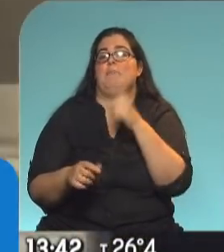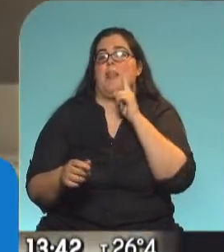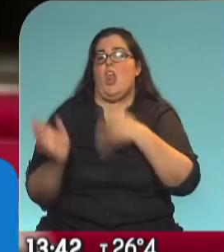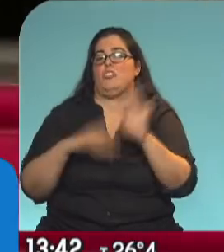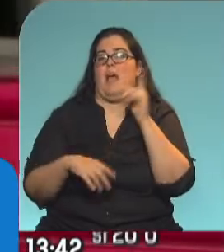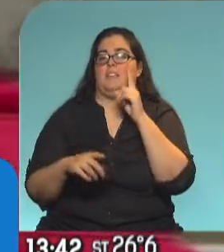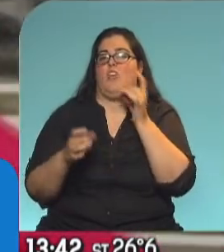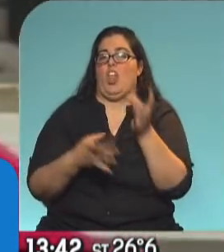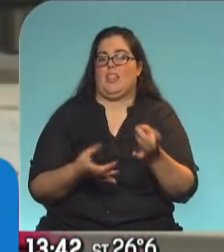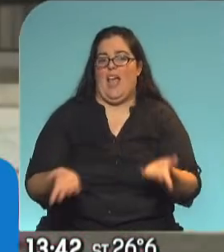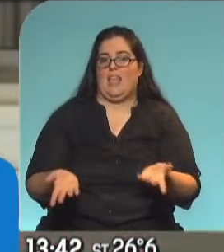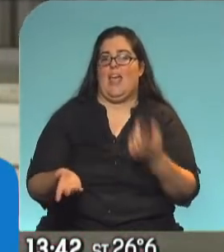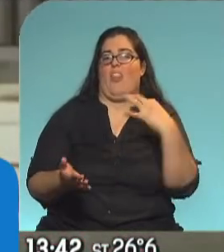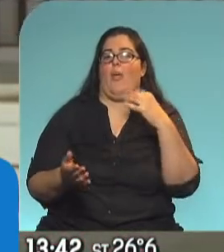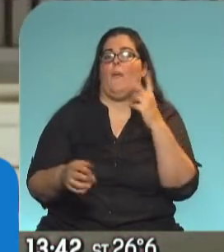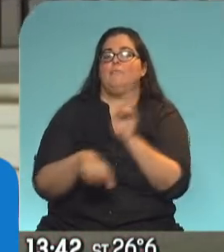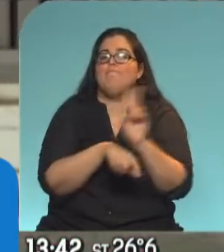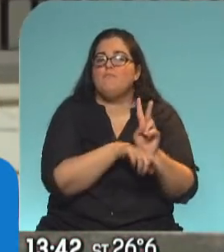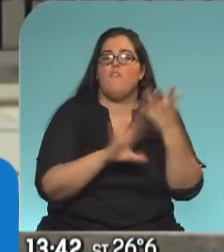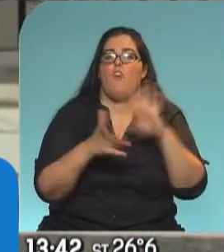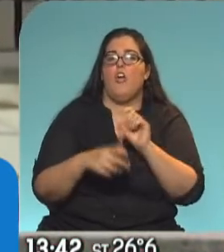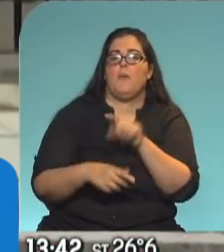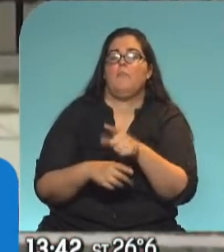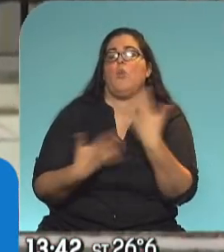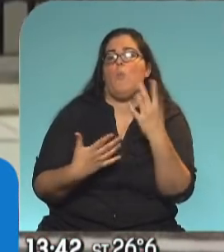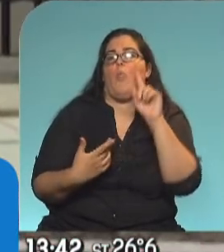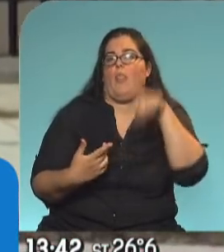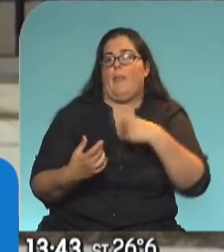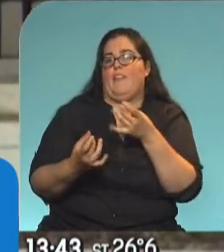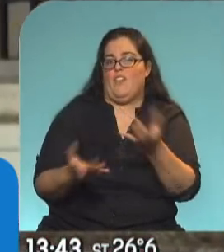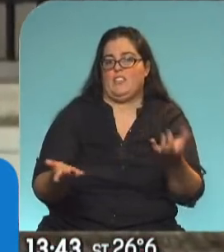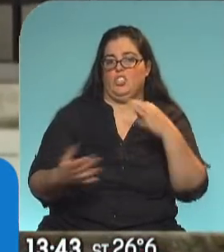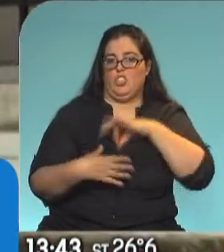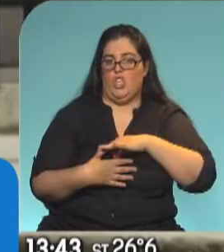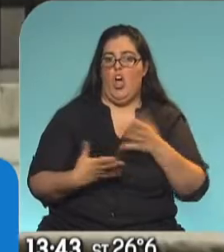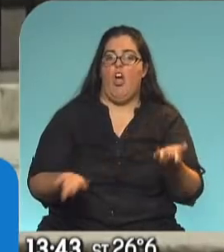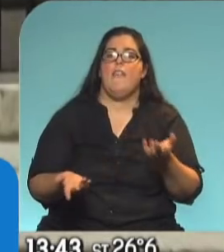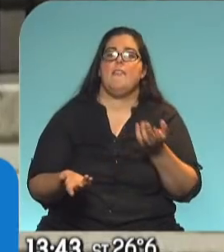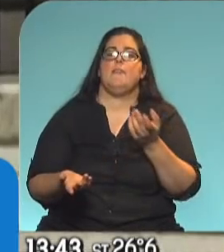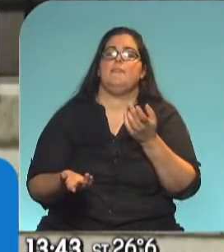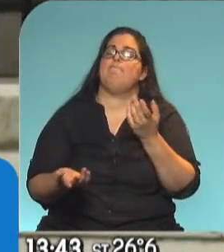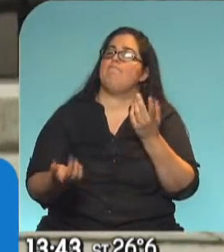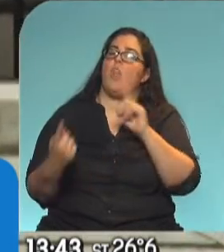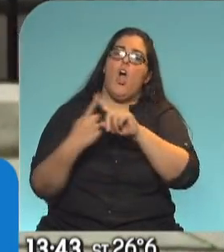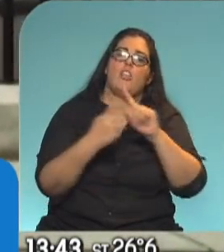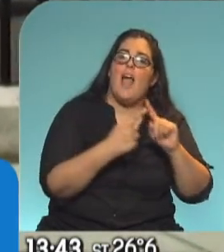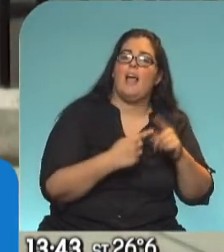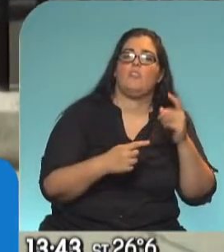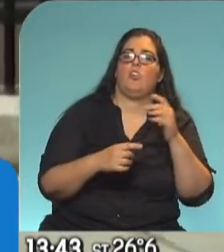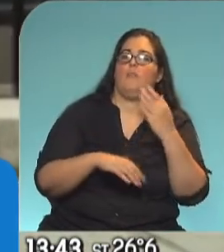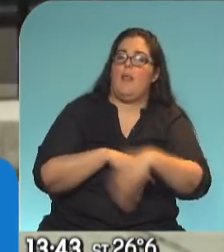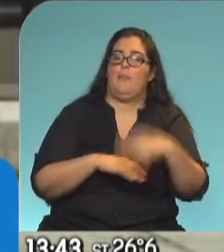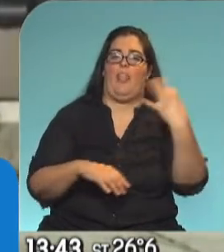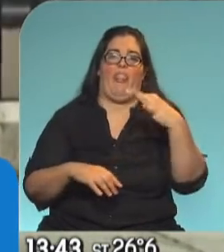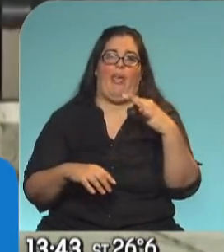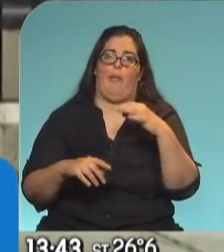de précautions, et je pense qu'il les a prises, fait qu'on se contamine quand même. Donc, limiter les contacts reste de toute évidence le meilleur moyen d'éviter